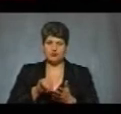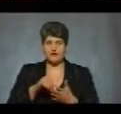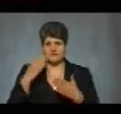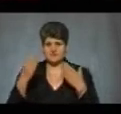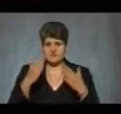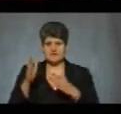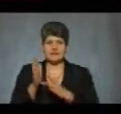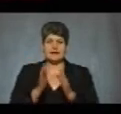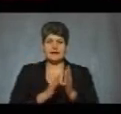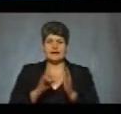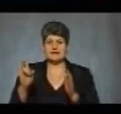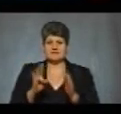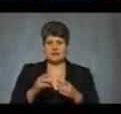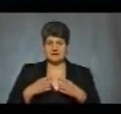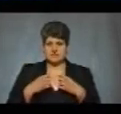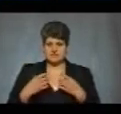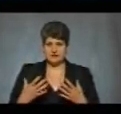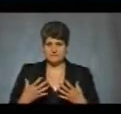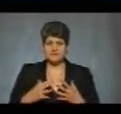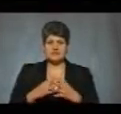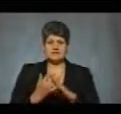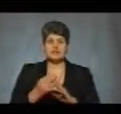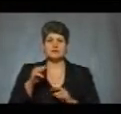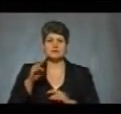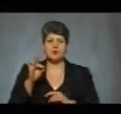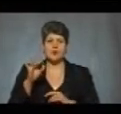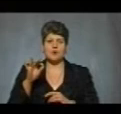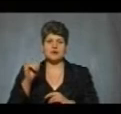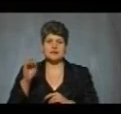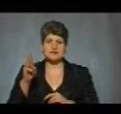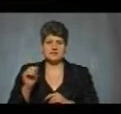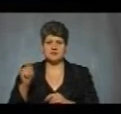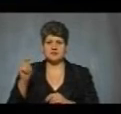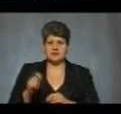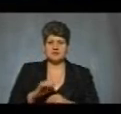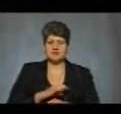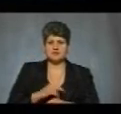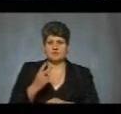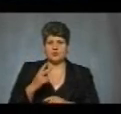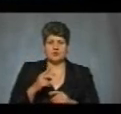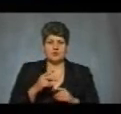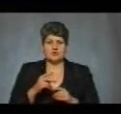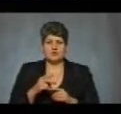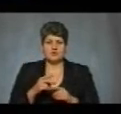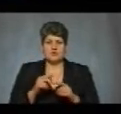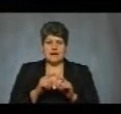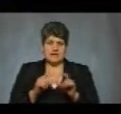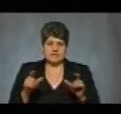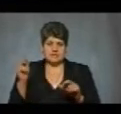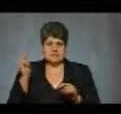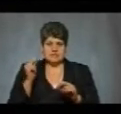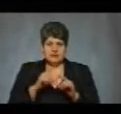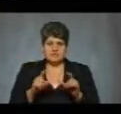веселих різдвяних свят. Із села Троїцьке приїхали вихованці 2 ліцеїв. Ми приїхали з Троїцького, щоб дізнатися